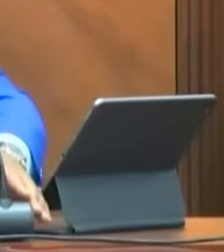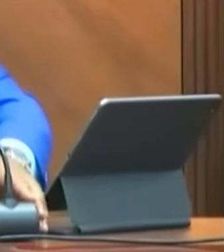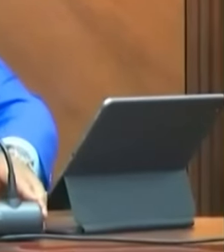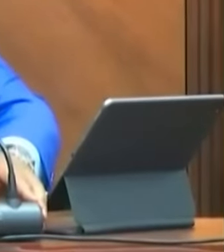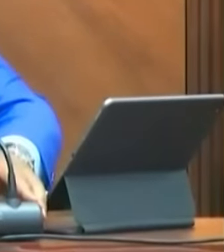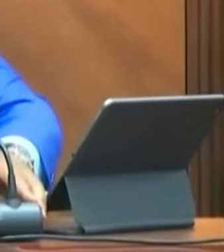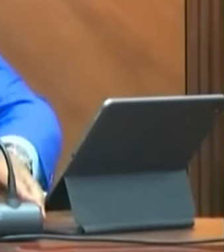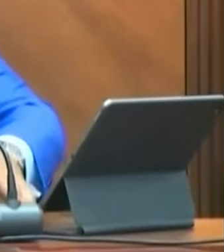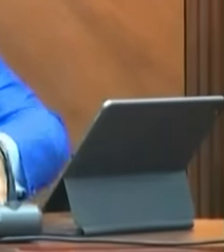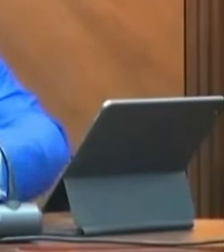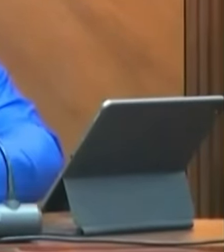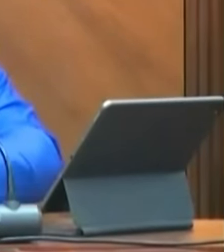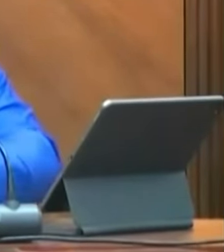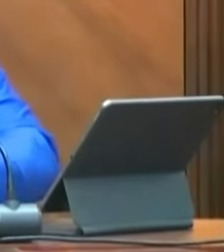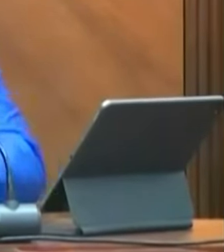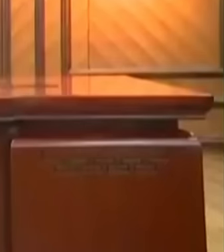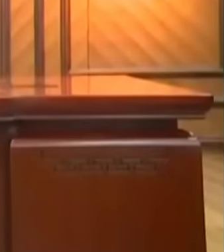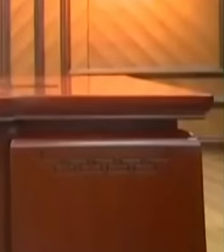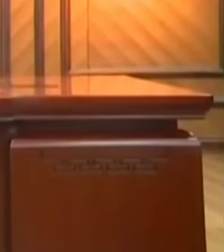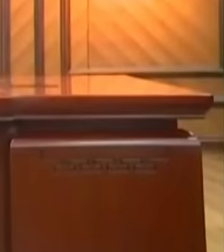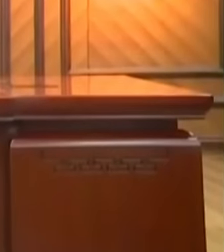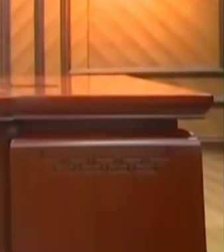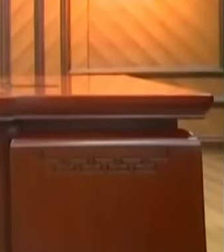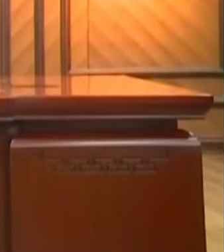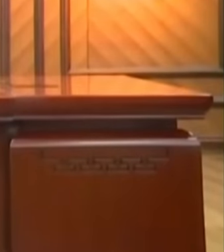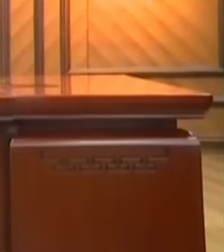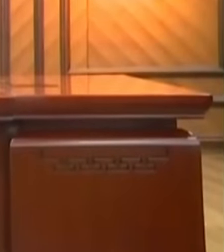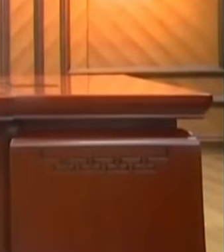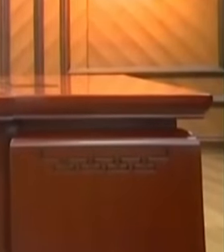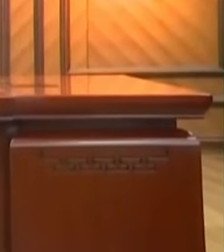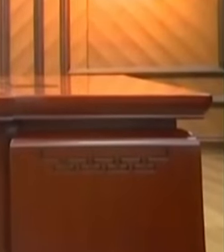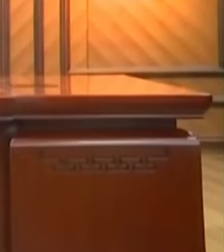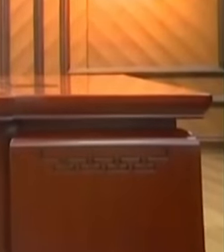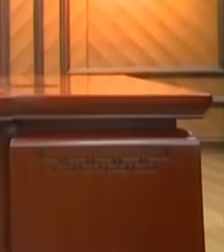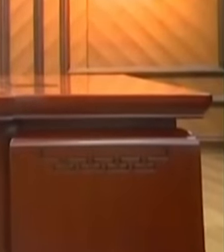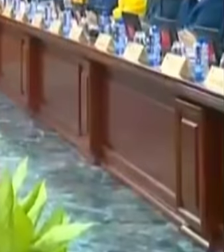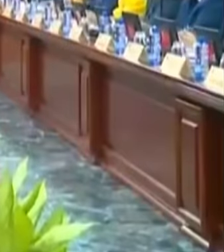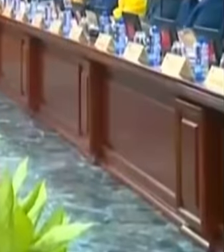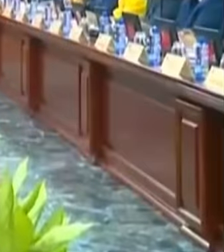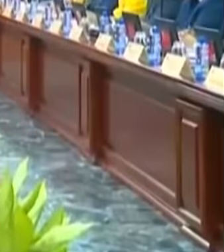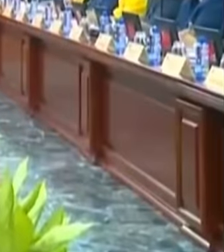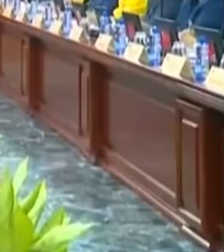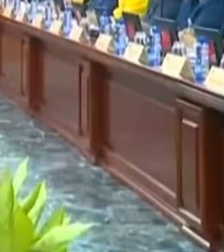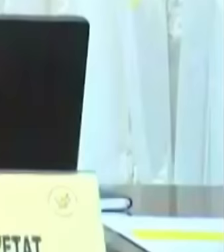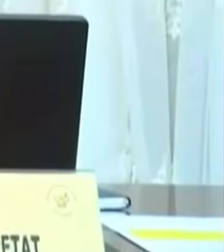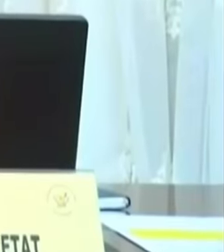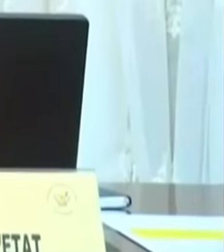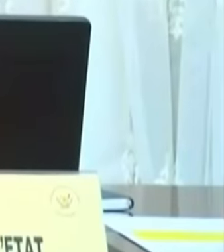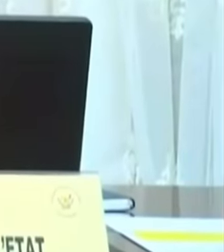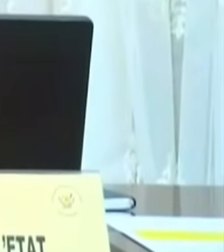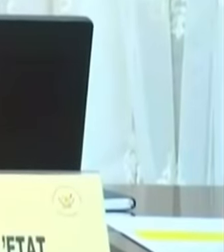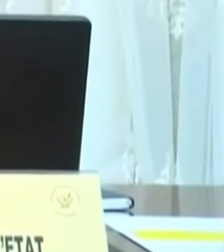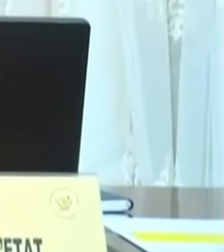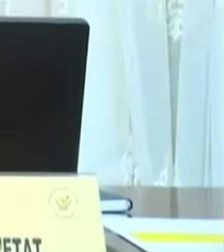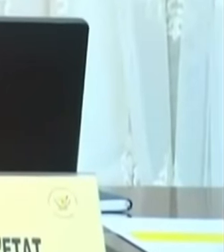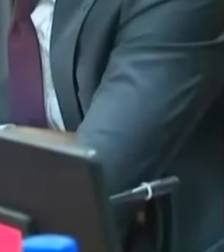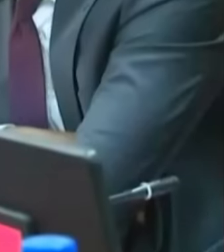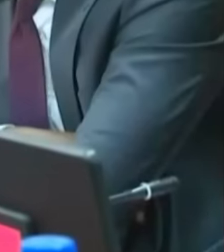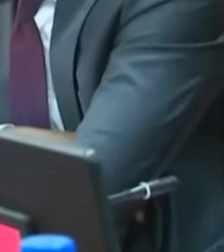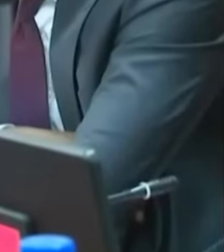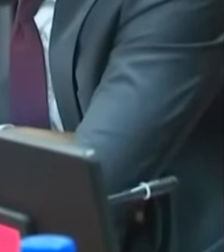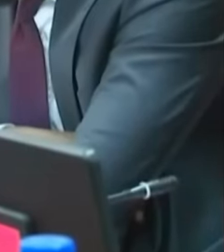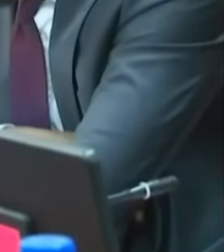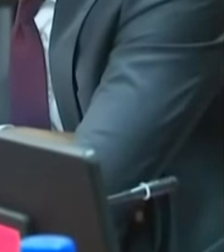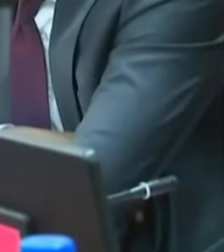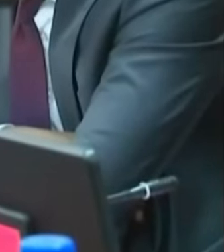République d'exhorter le gouvernement à se mettre très vite au travail. Il a en outre invité chacun au sens de l'engagement, comme